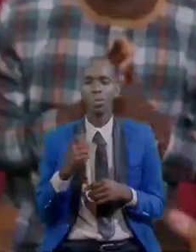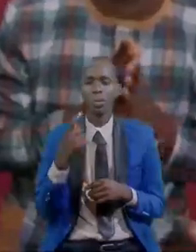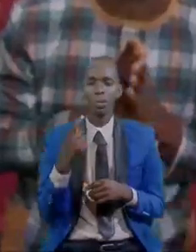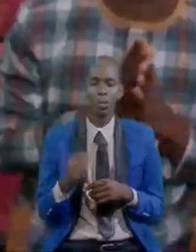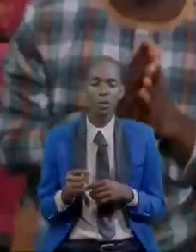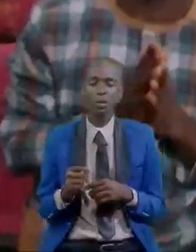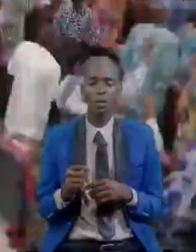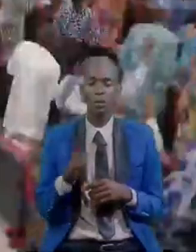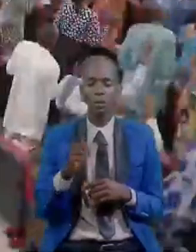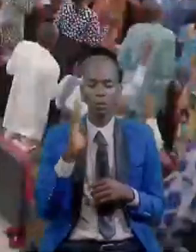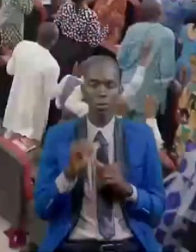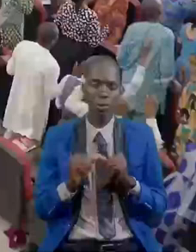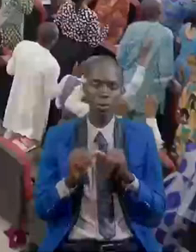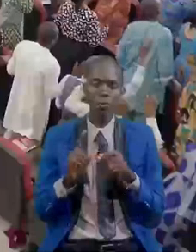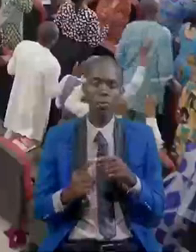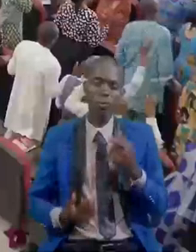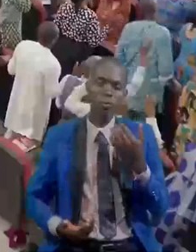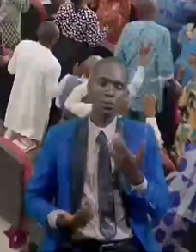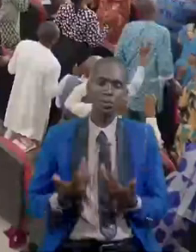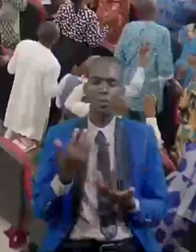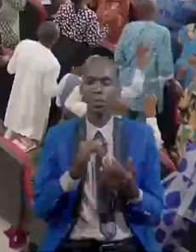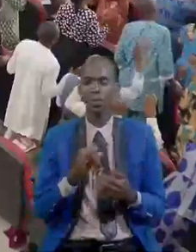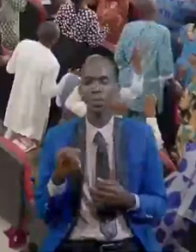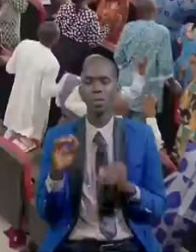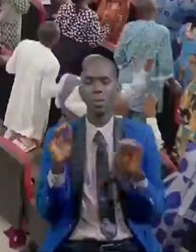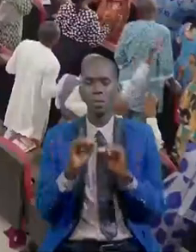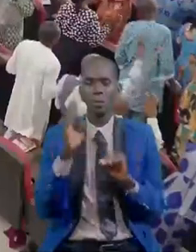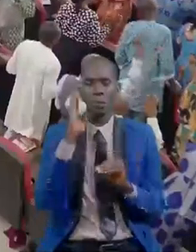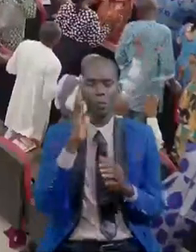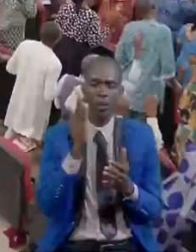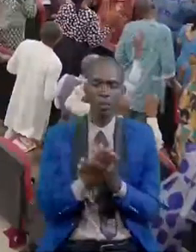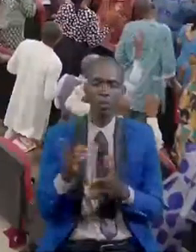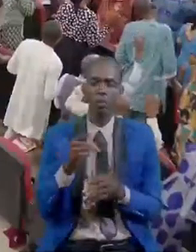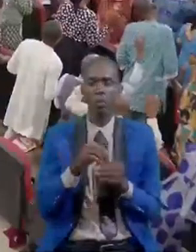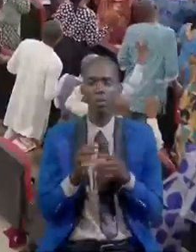Et tu seras toujours enflammé. Rien ne pourra t'arrêter.